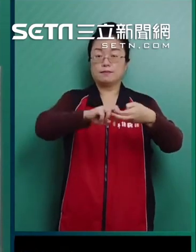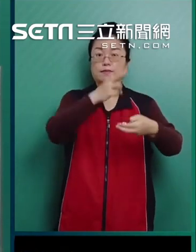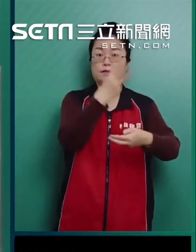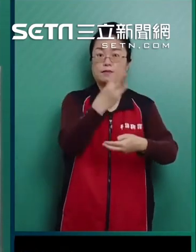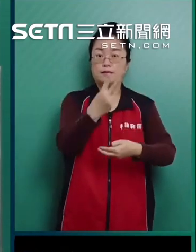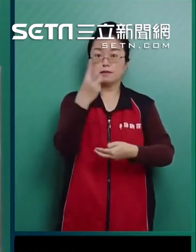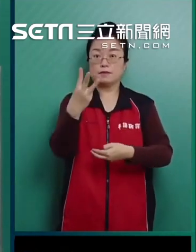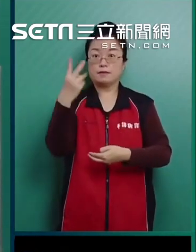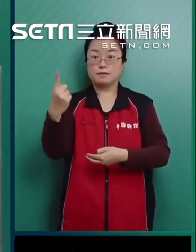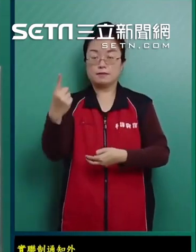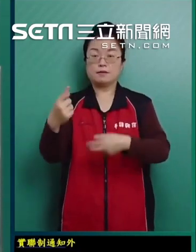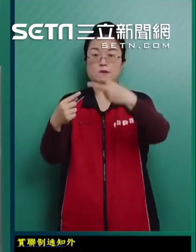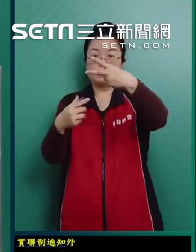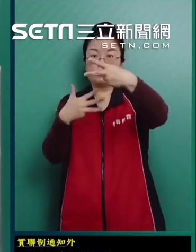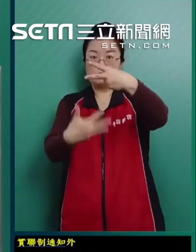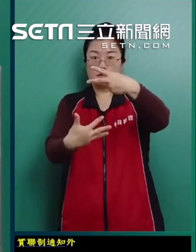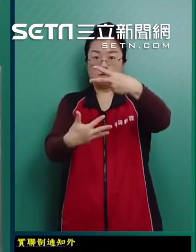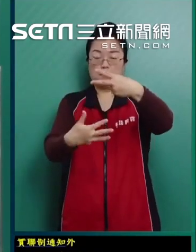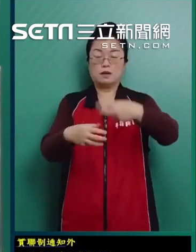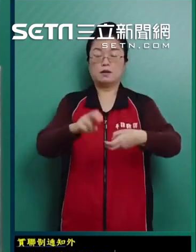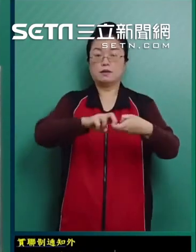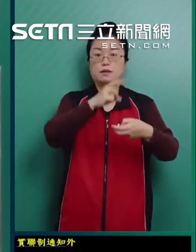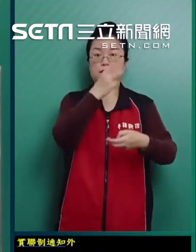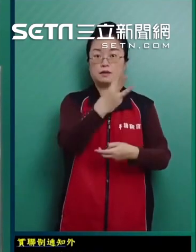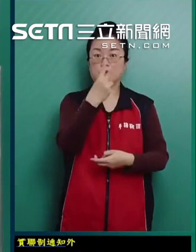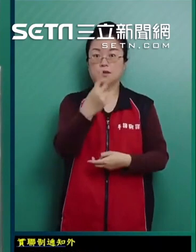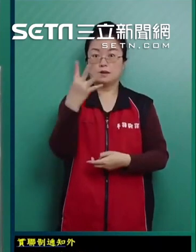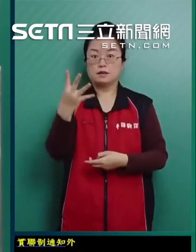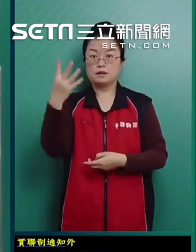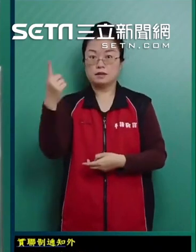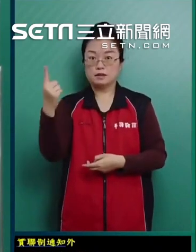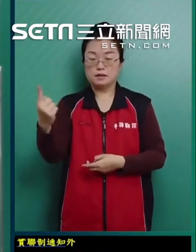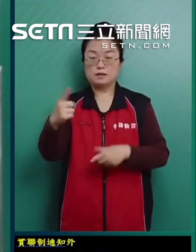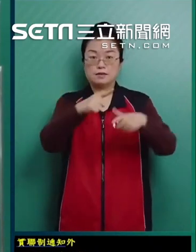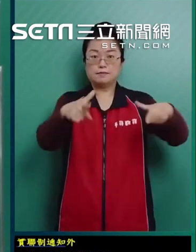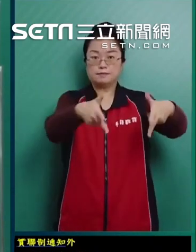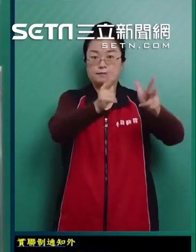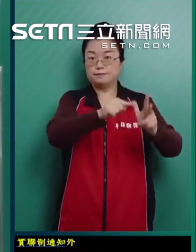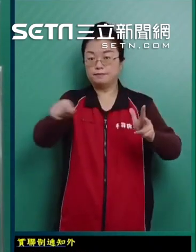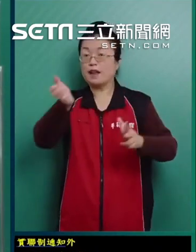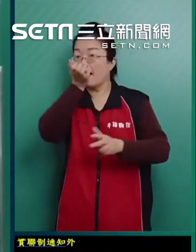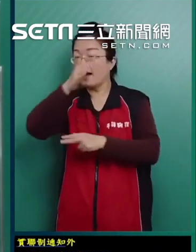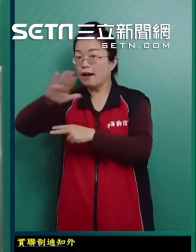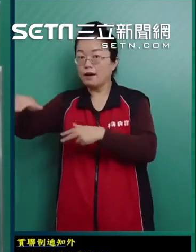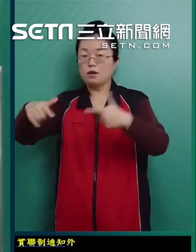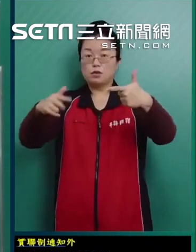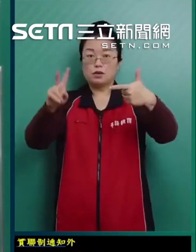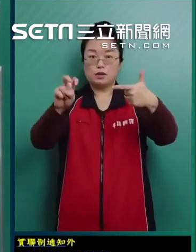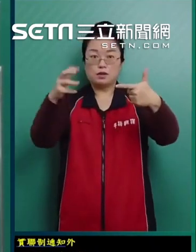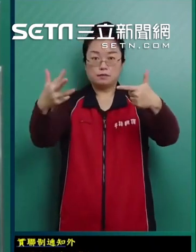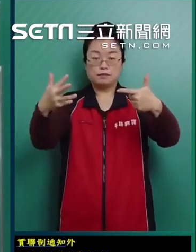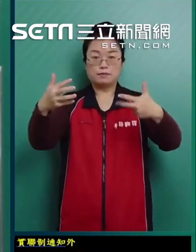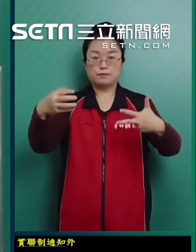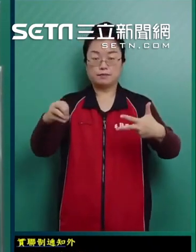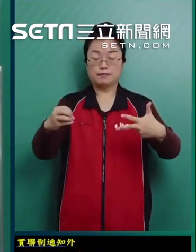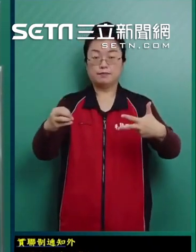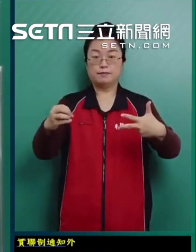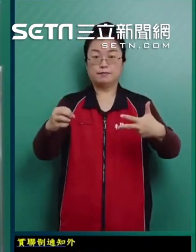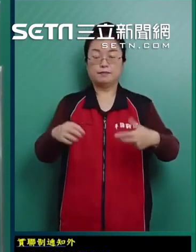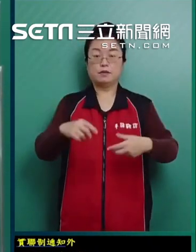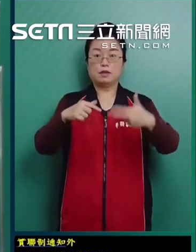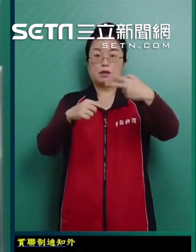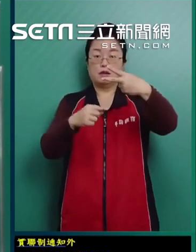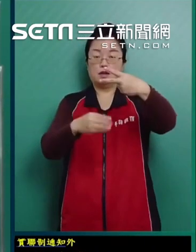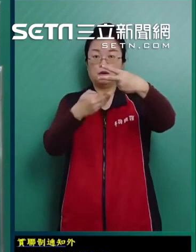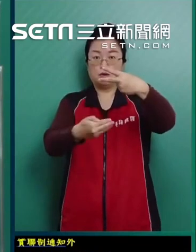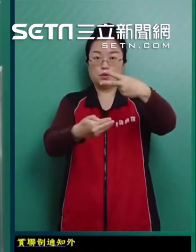3231。2月8号3241是从大桥到冈山6点28到7点。2月9号3237是从